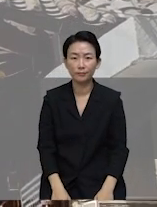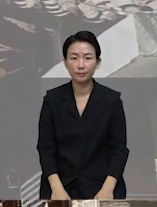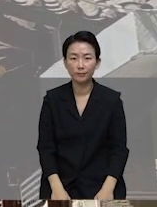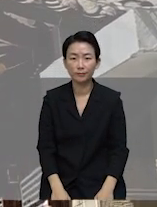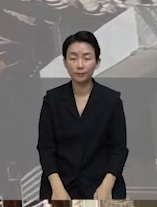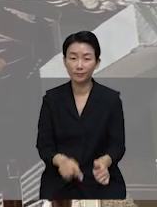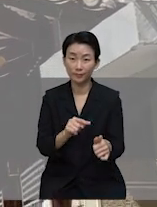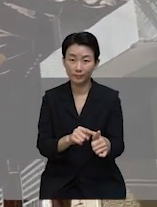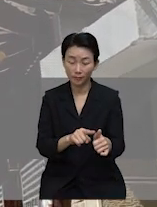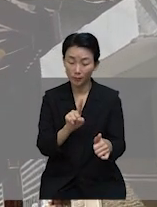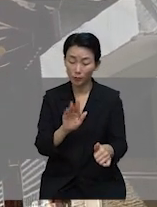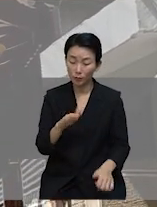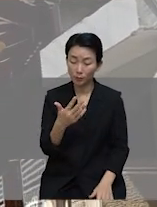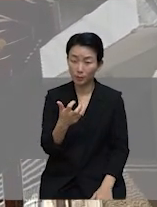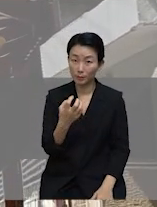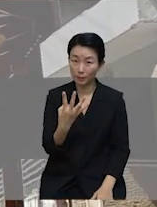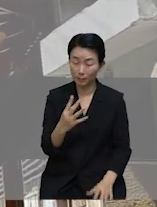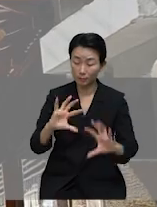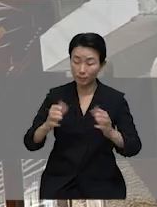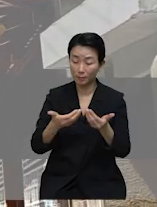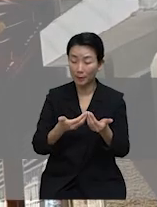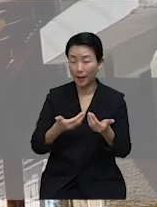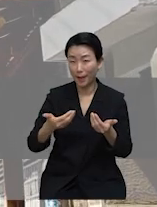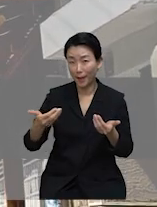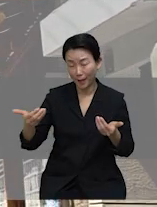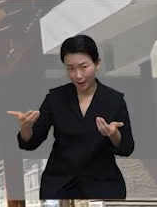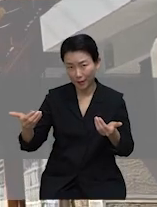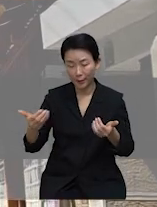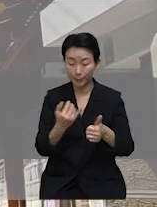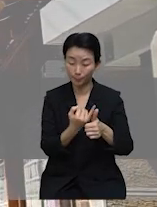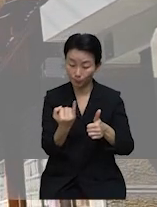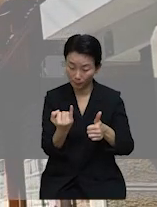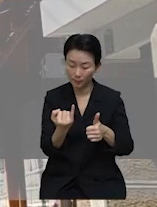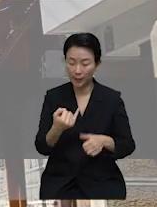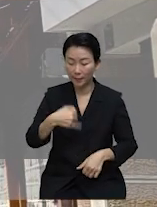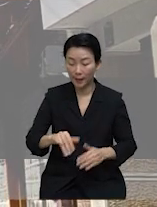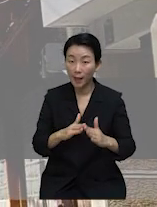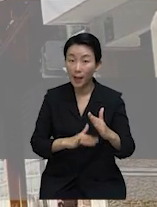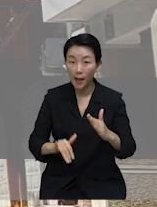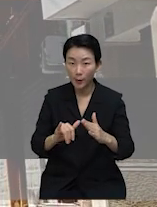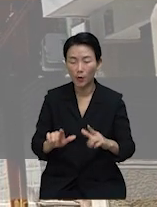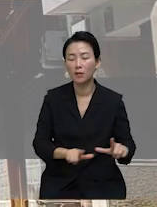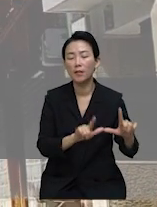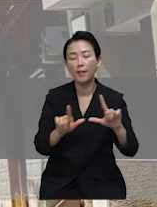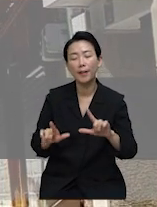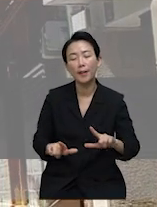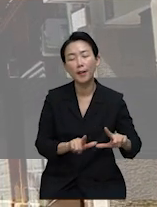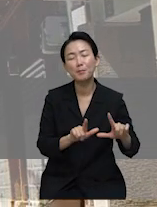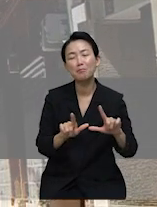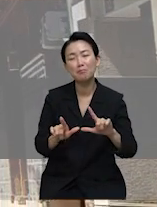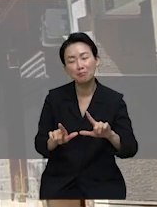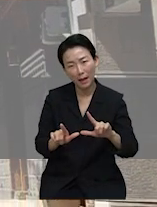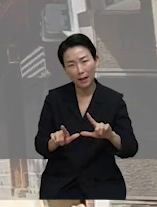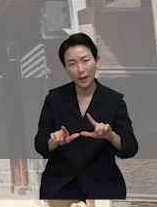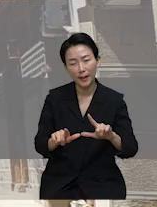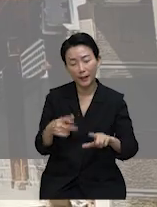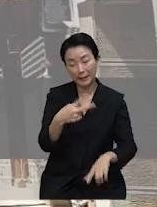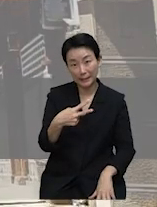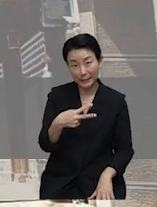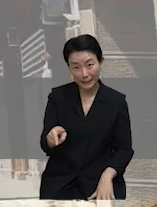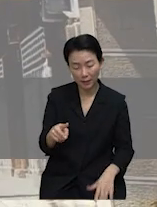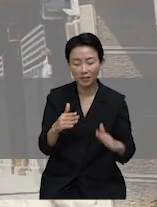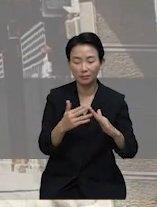자리입니다. 선생이 1984년에 돌아가신 이후에 부인과 따님 가족께서 이곳에 계속